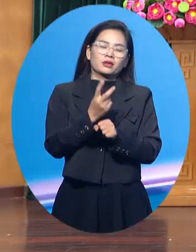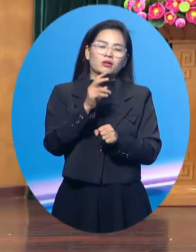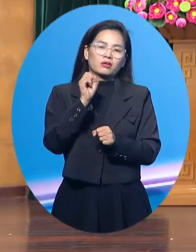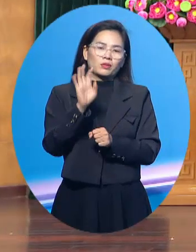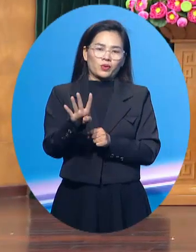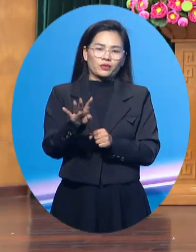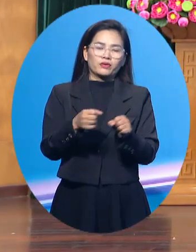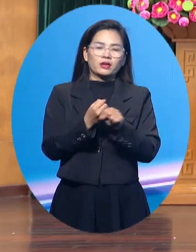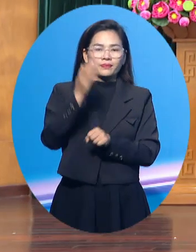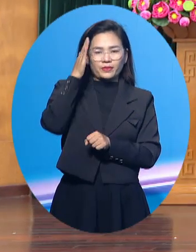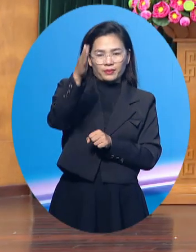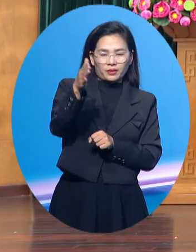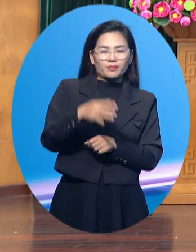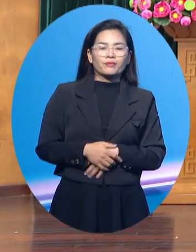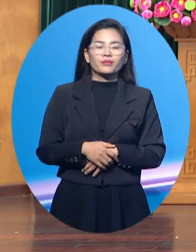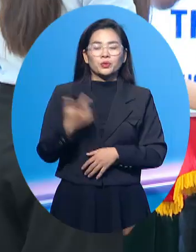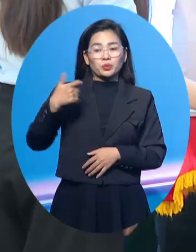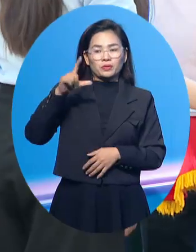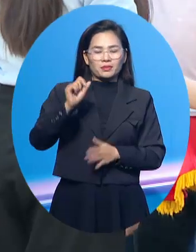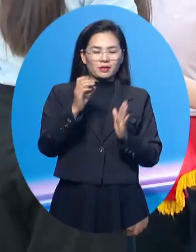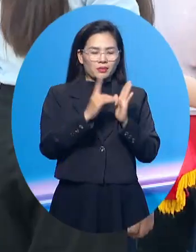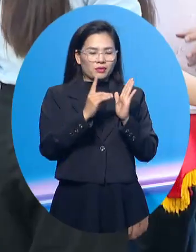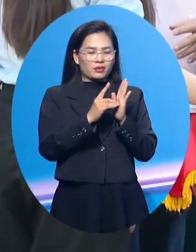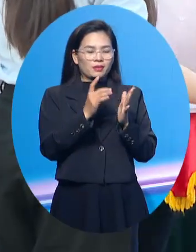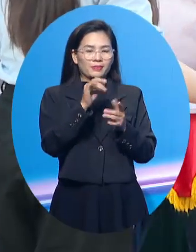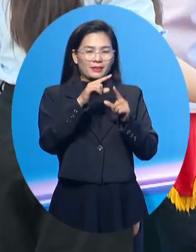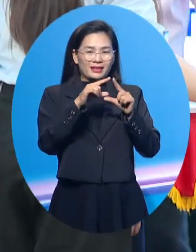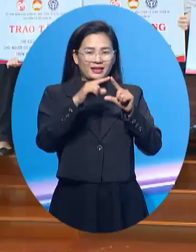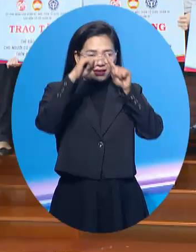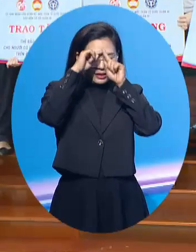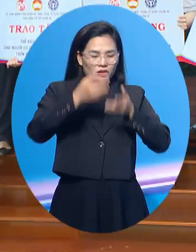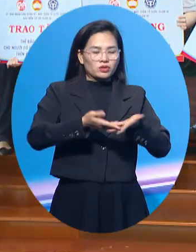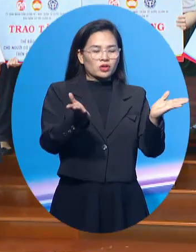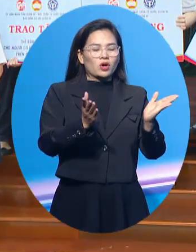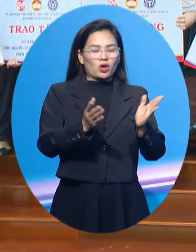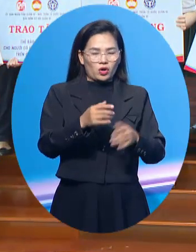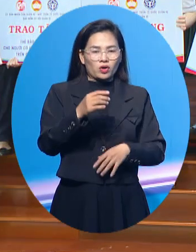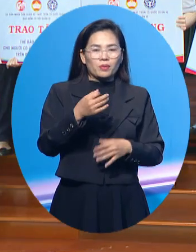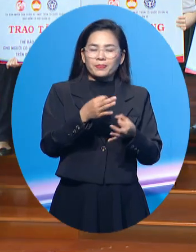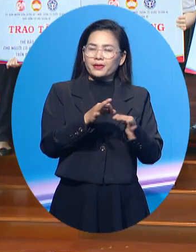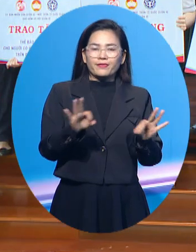những năm tiếp theo. Dịp này, quận 10 đã trao bảo hiểm y tế cho 38 học sinh có hoàn cảnh khó khăn trên địa bàn quận.